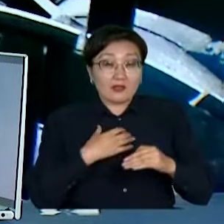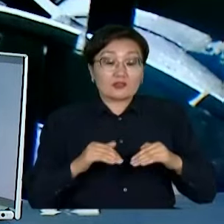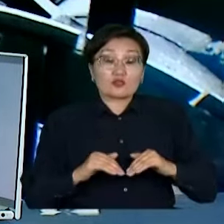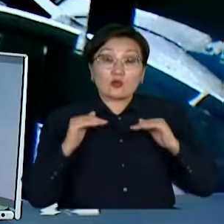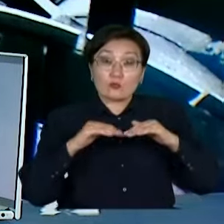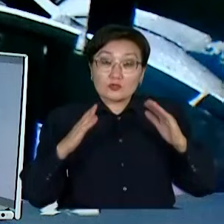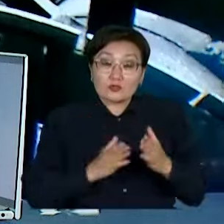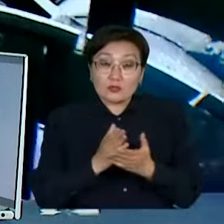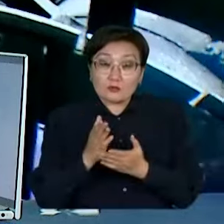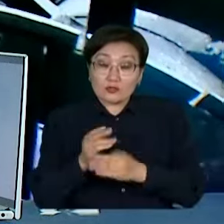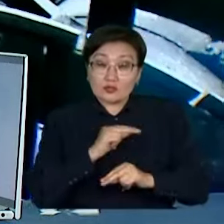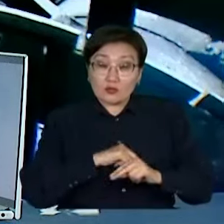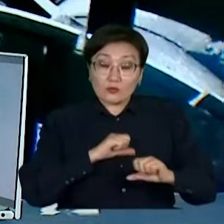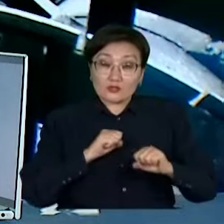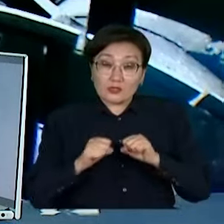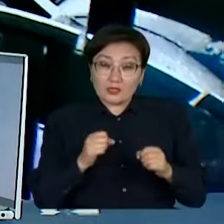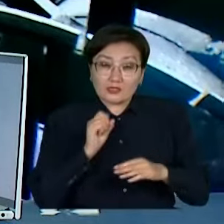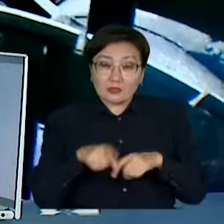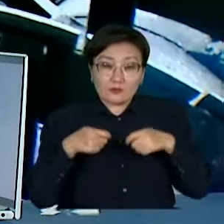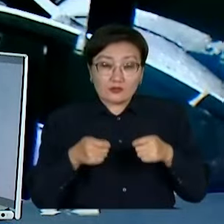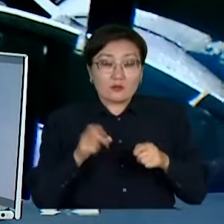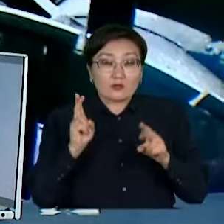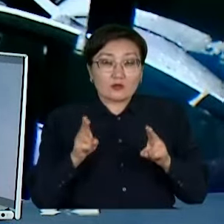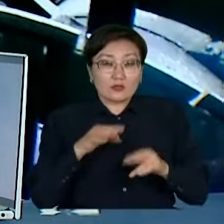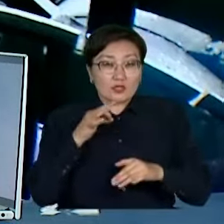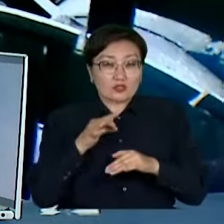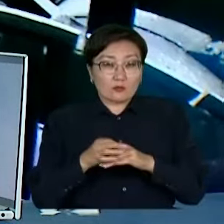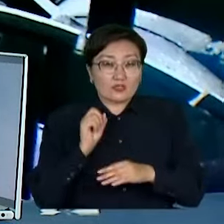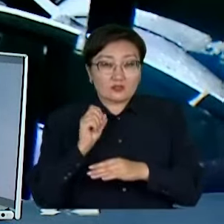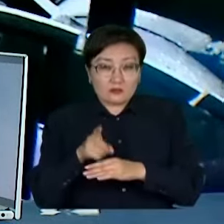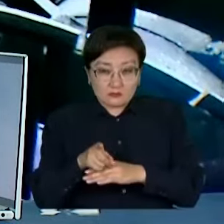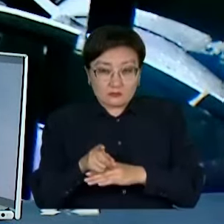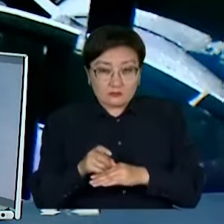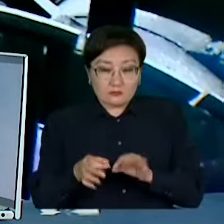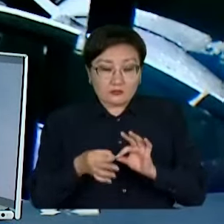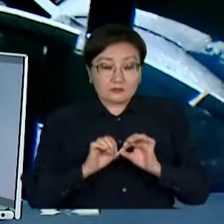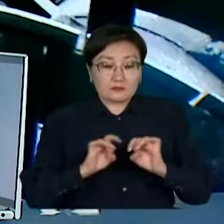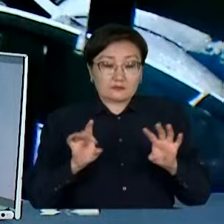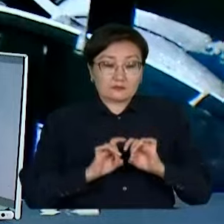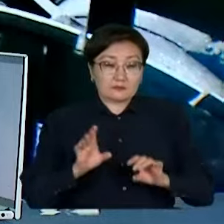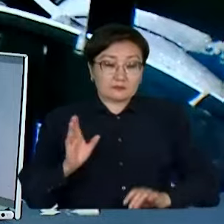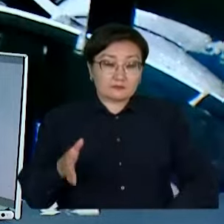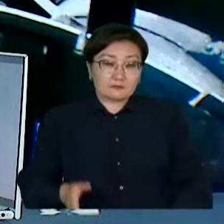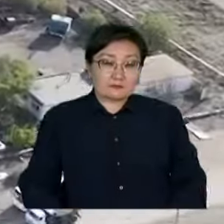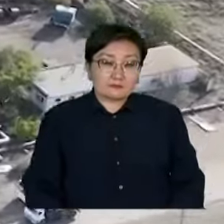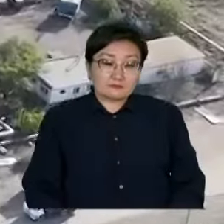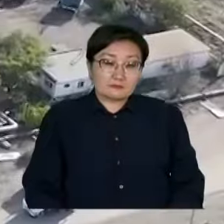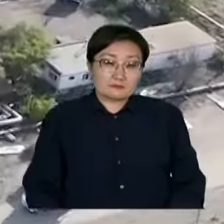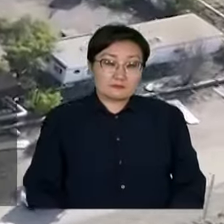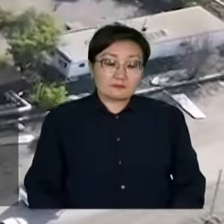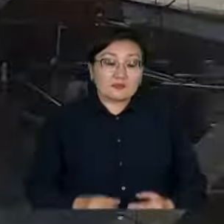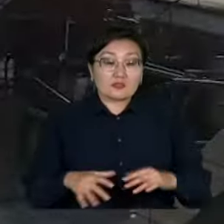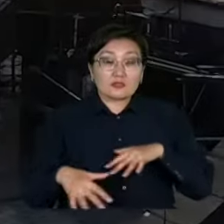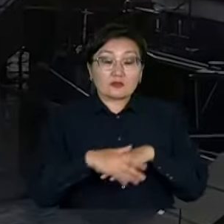ол жұмыс сапарында нендей тапсырма берді? Кімдерге жауапкершілік жүктелді? Өңірдегі әріптесі толық баяндайды.